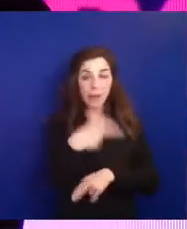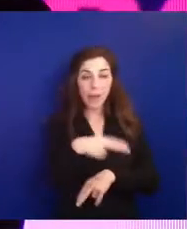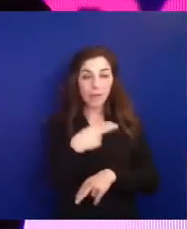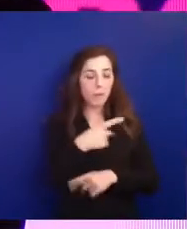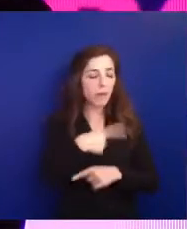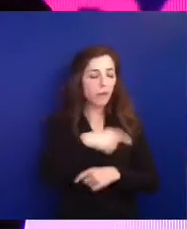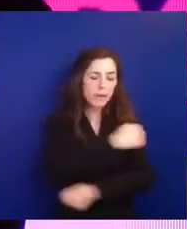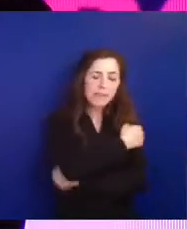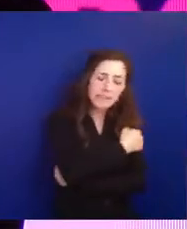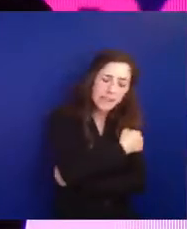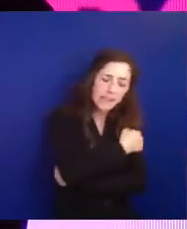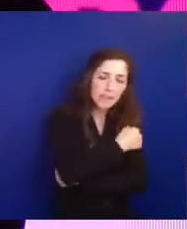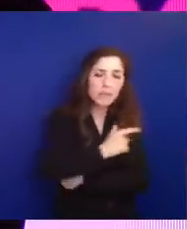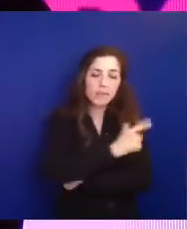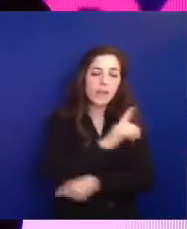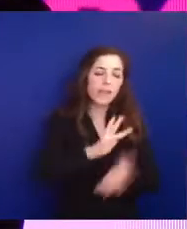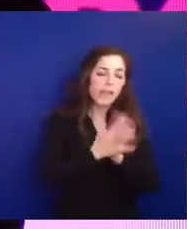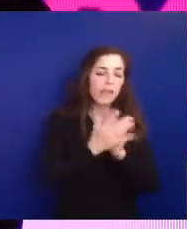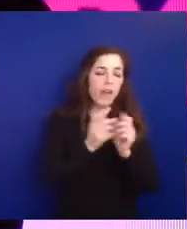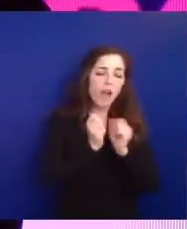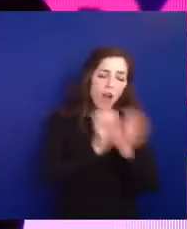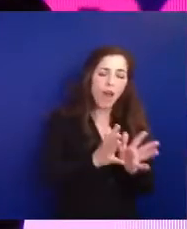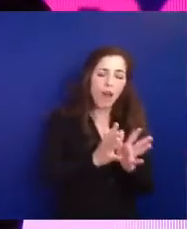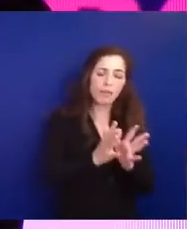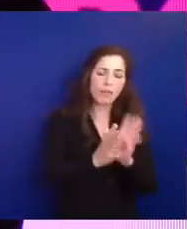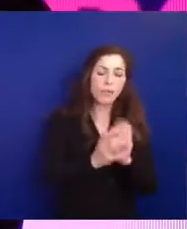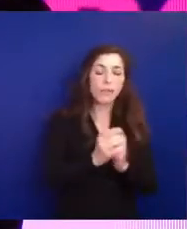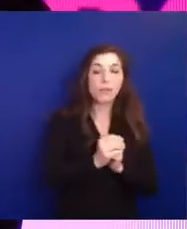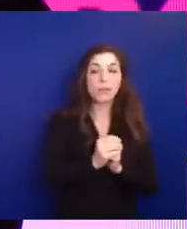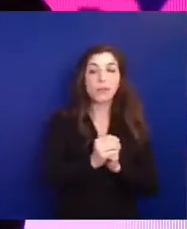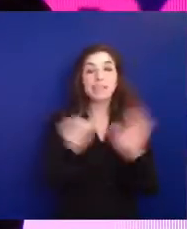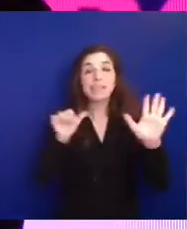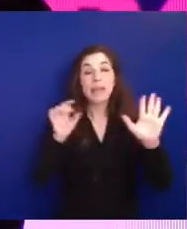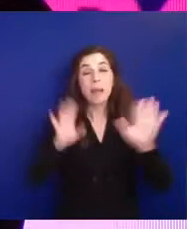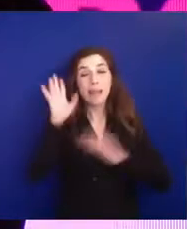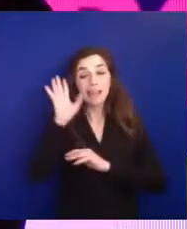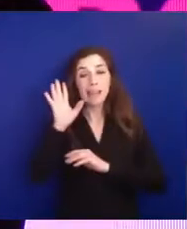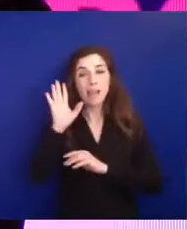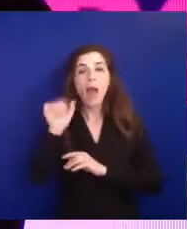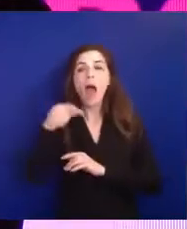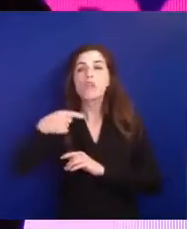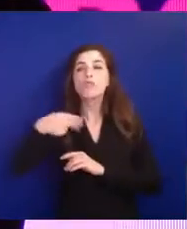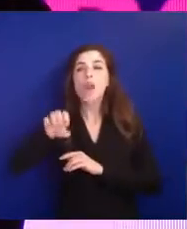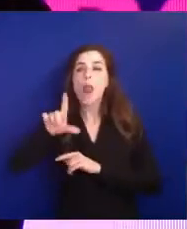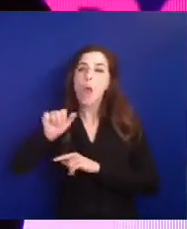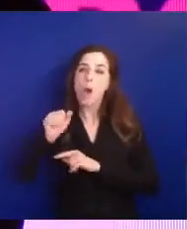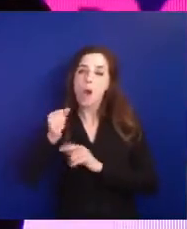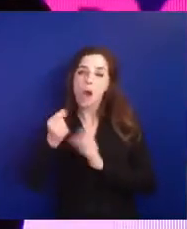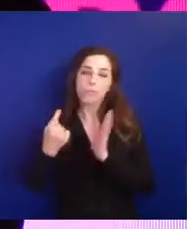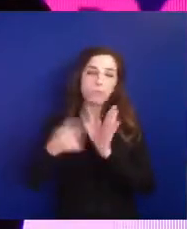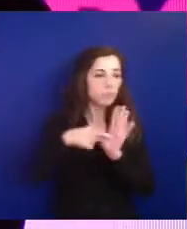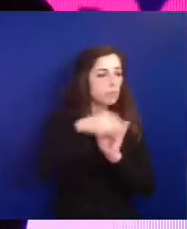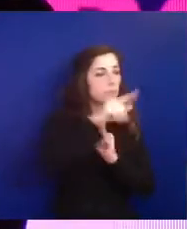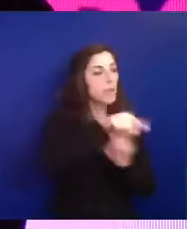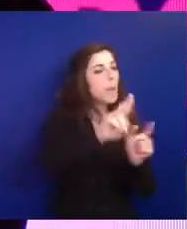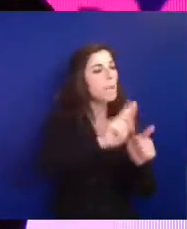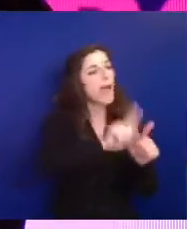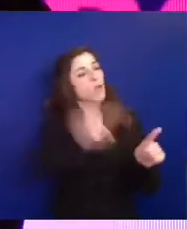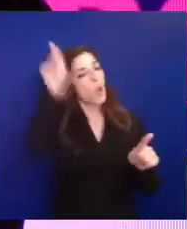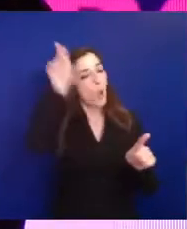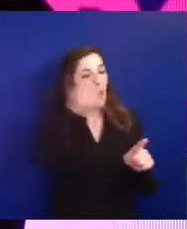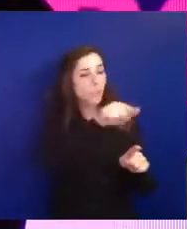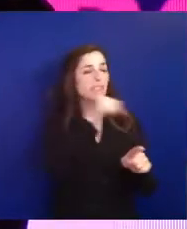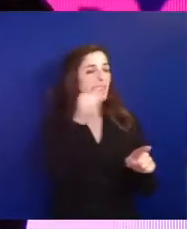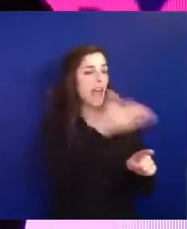alle 6 del mattino repo angelo che ci disse che dovevamo andare in un altro bagno perché in quello dove stavamo dovevano entrare delle persone